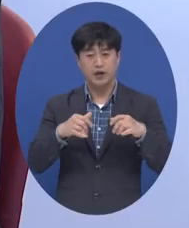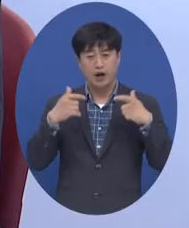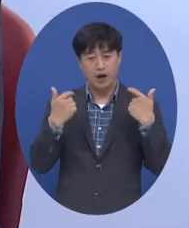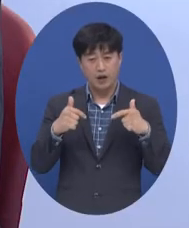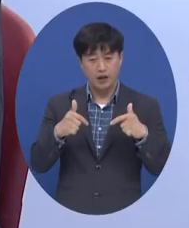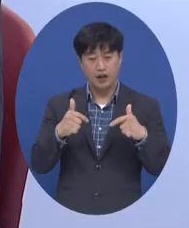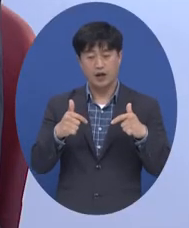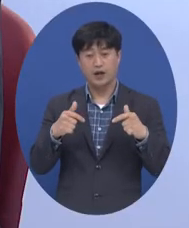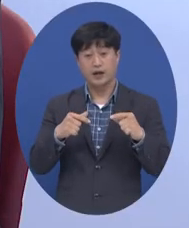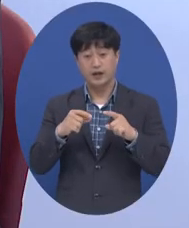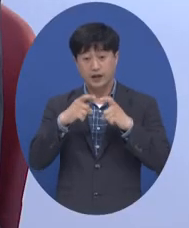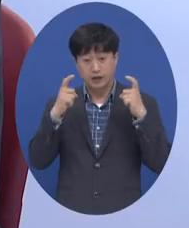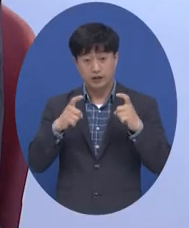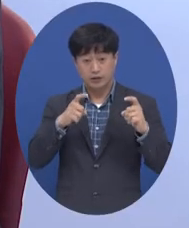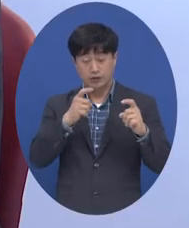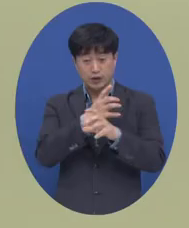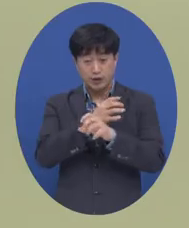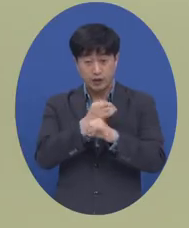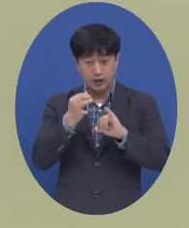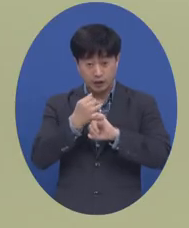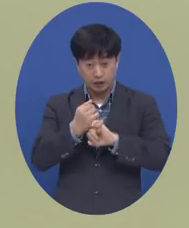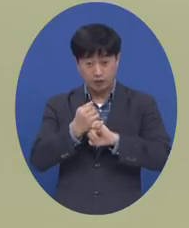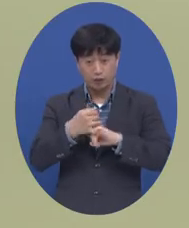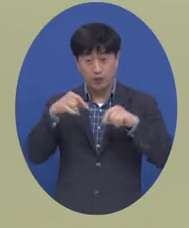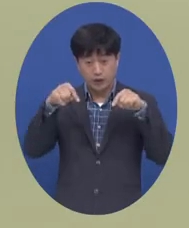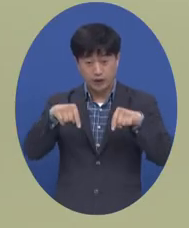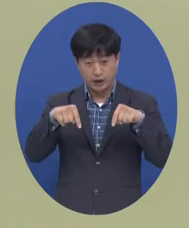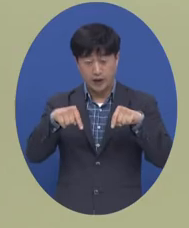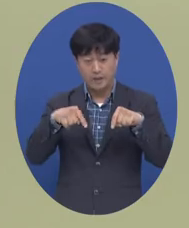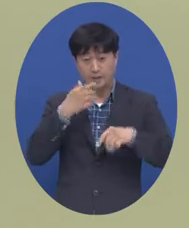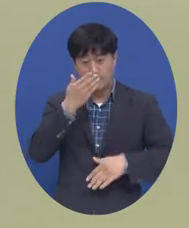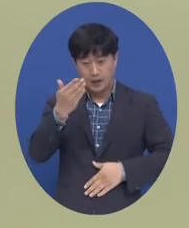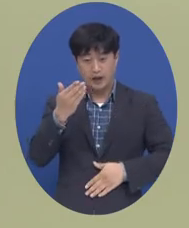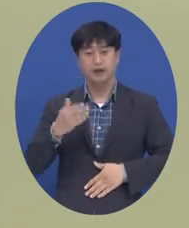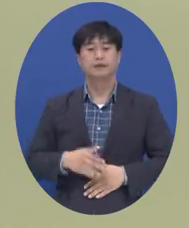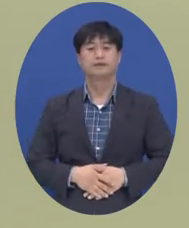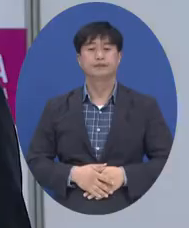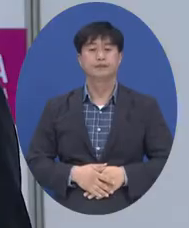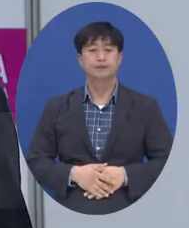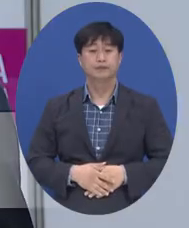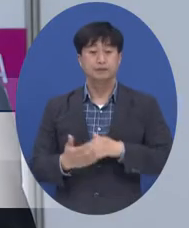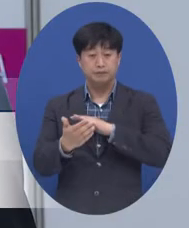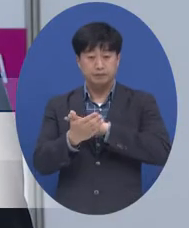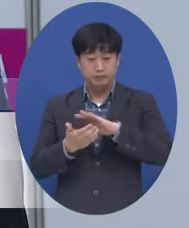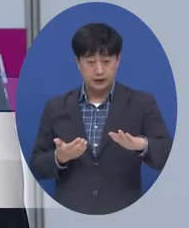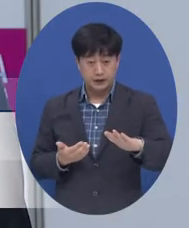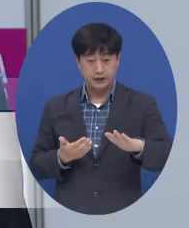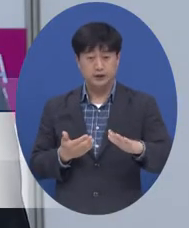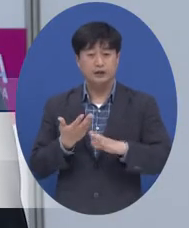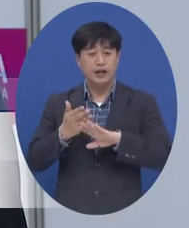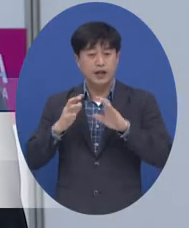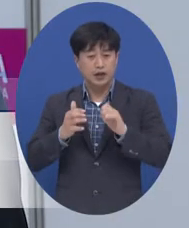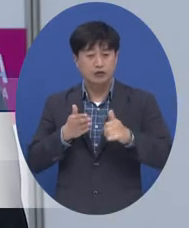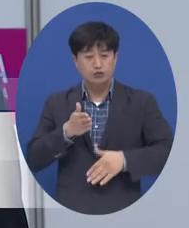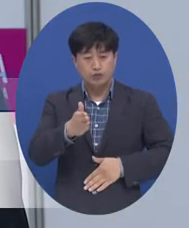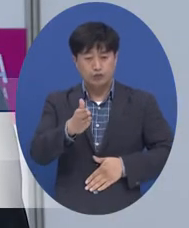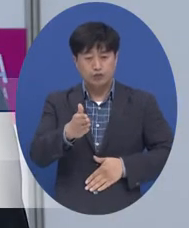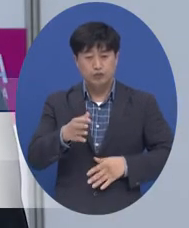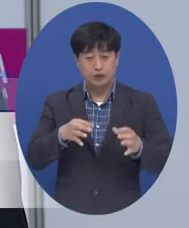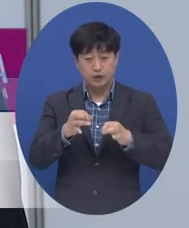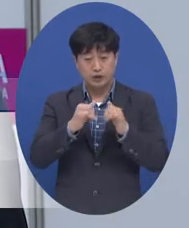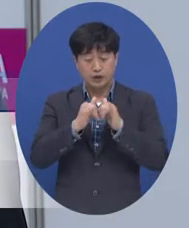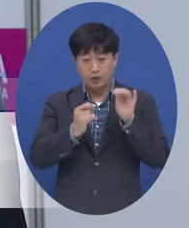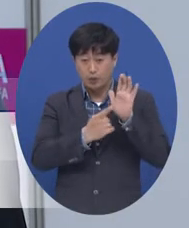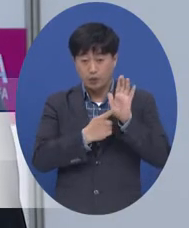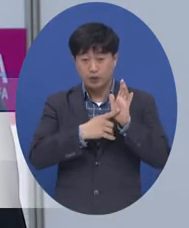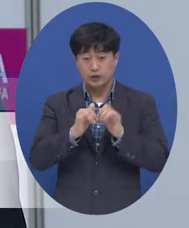잡고 구매 상담 등을 진행할 수 있도록 신경 썼습니다. 사전에 그 해외 그 전문 그